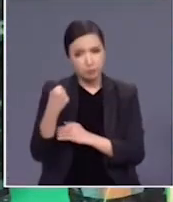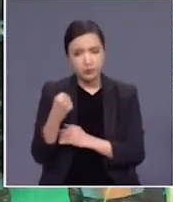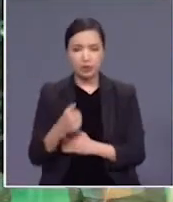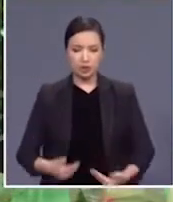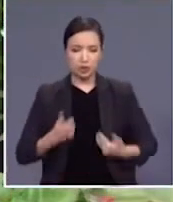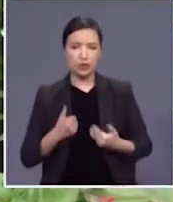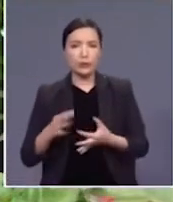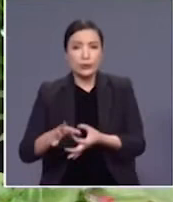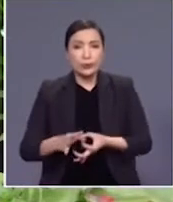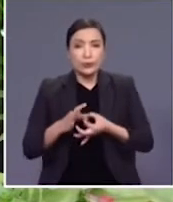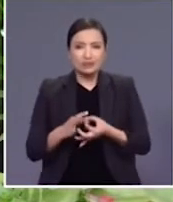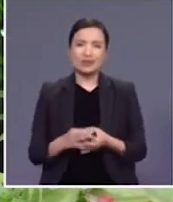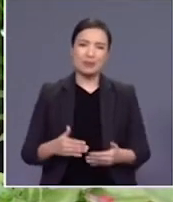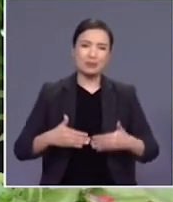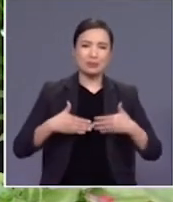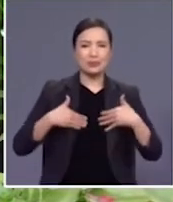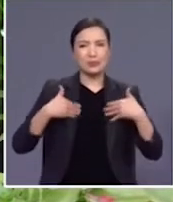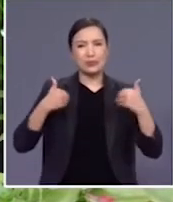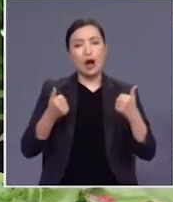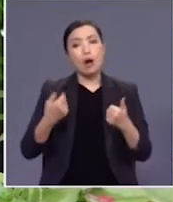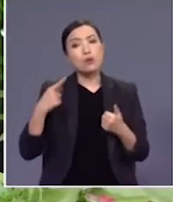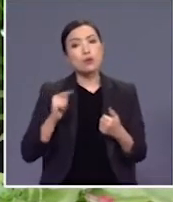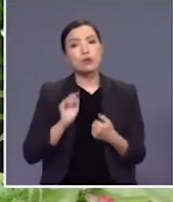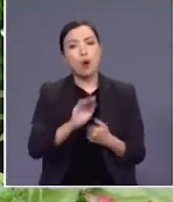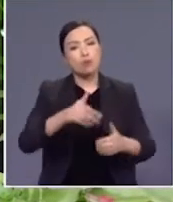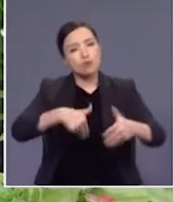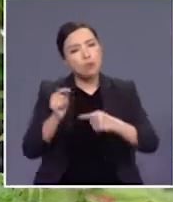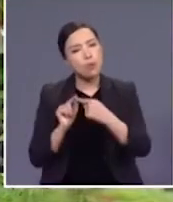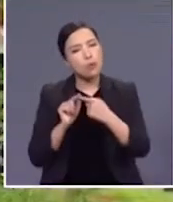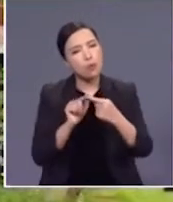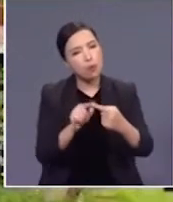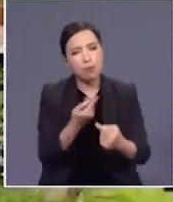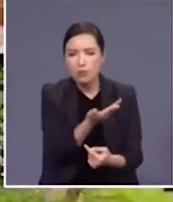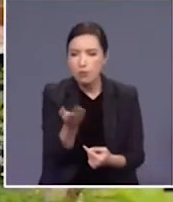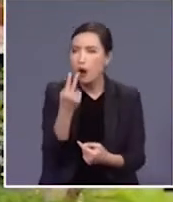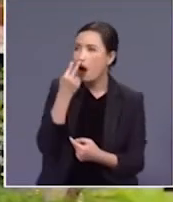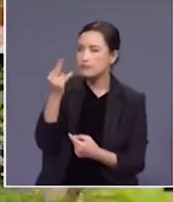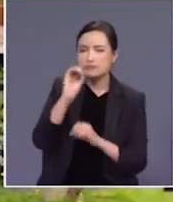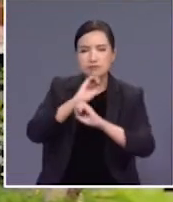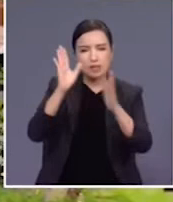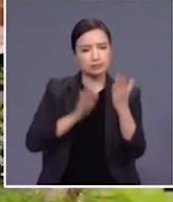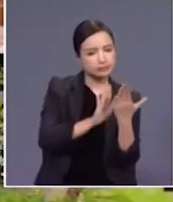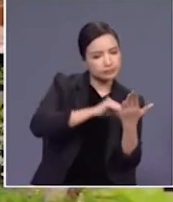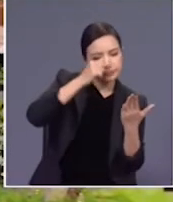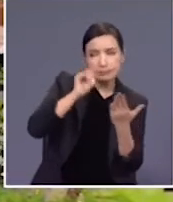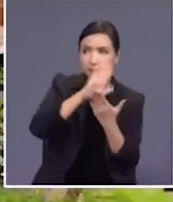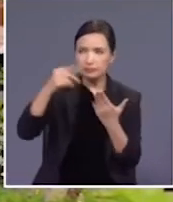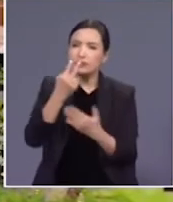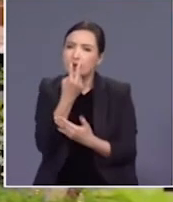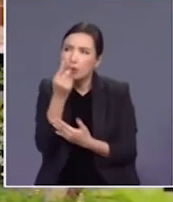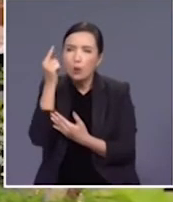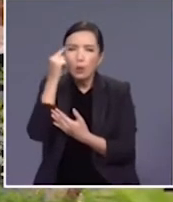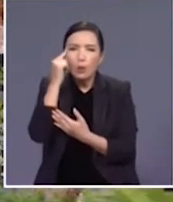ชีวิตล้วนเพื่อประโยชน์สู่แก่ปวงชนมาอย่างต่อเนื่องและยาวนานจนเป็นที่ประจักษ์แก่สาธารณชนทั้งในประเทศและต่างประเทศโดย